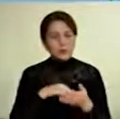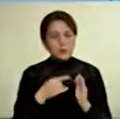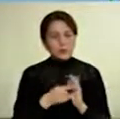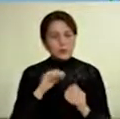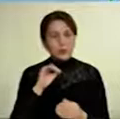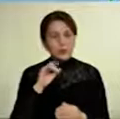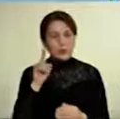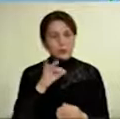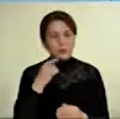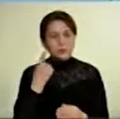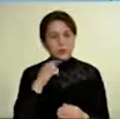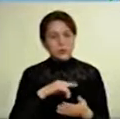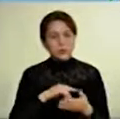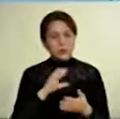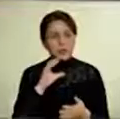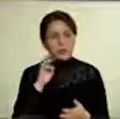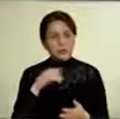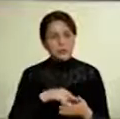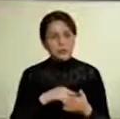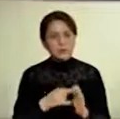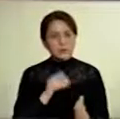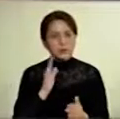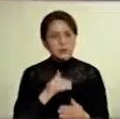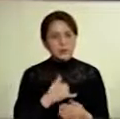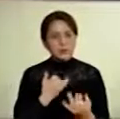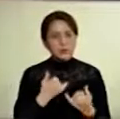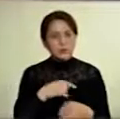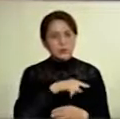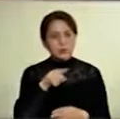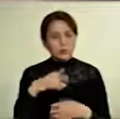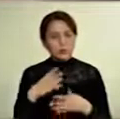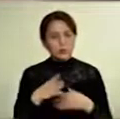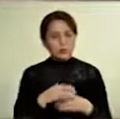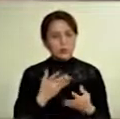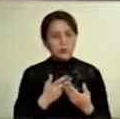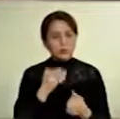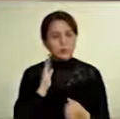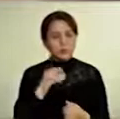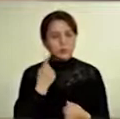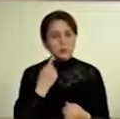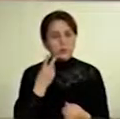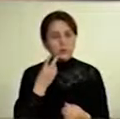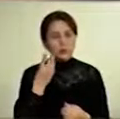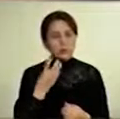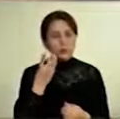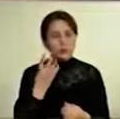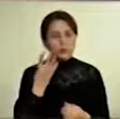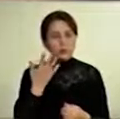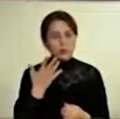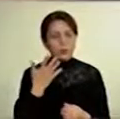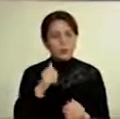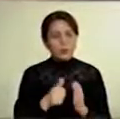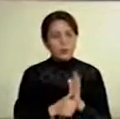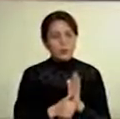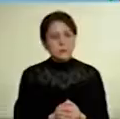esa 1 santimetr kvadratga teng. Keling endi ularni birgalikda sanaymiz. 1, 2, 3, 4,